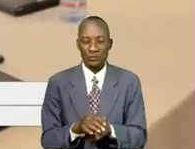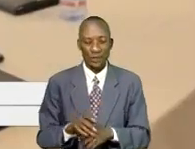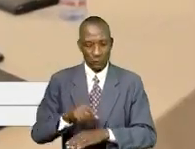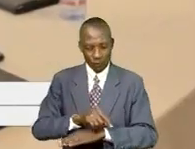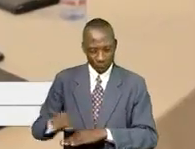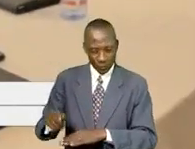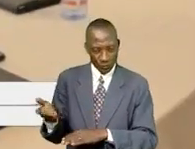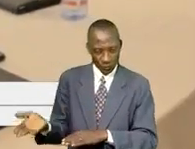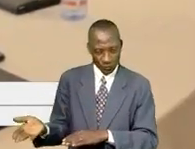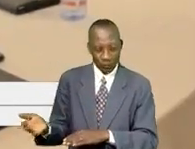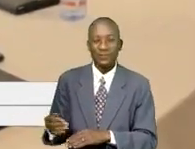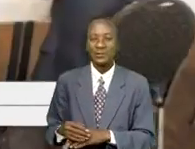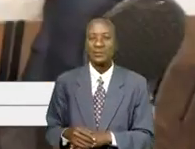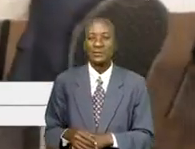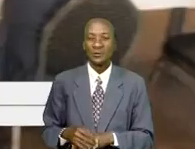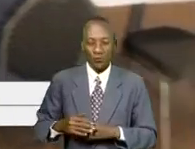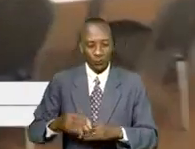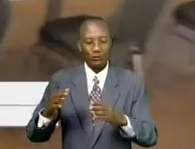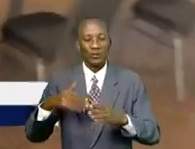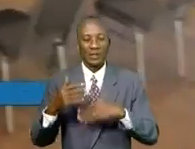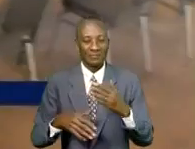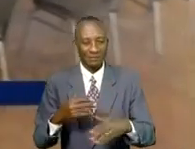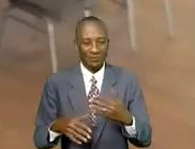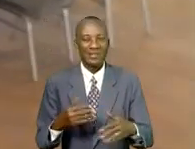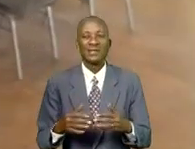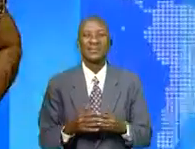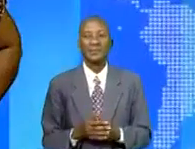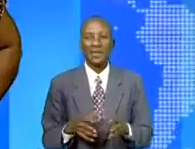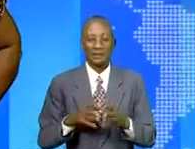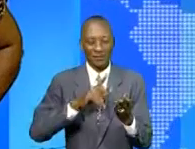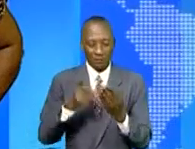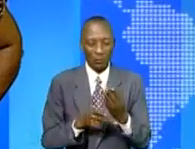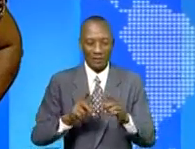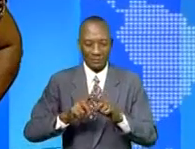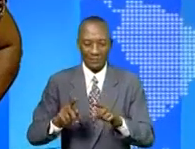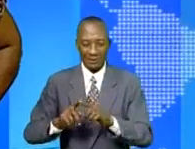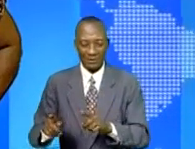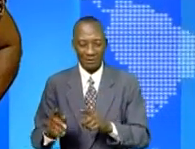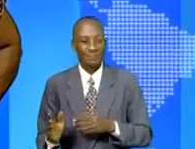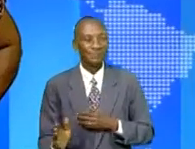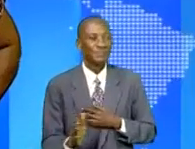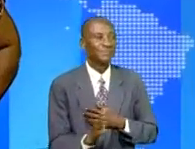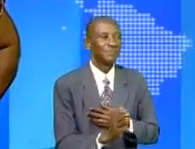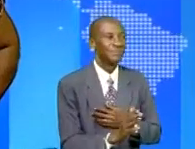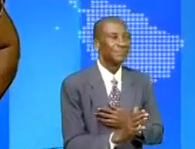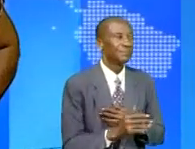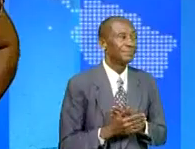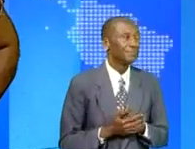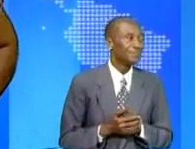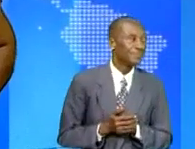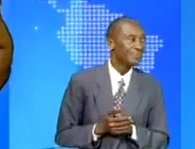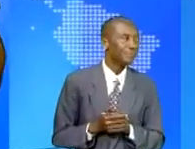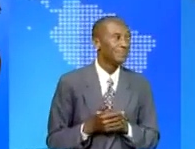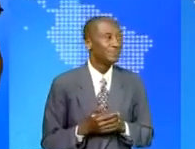le ministère de la Santé publique ainsi que d'autres différents programmes. Également dans l'actualité, le président de la République,